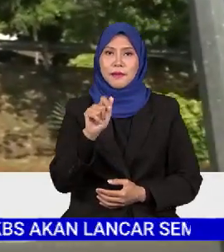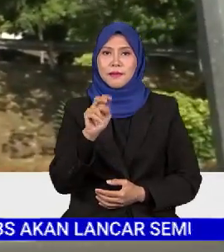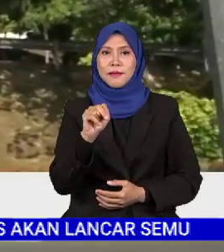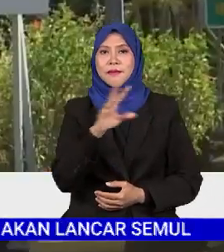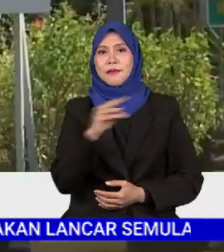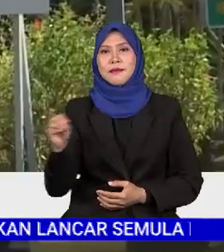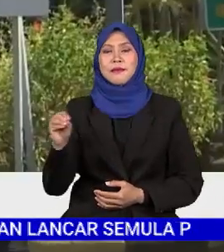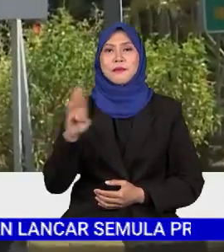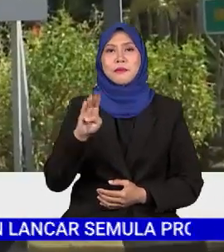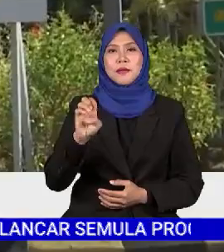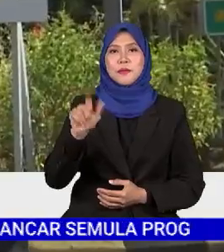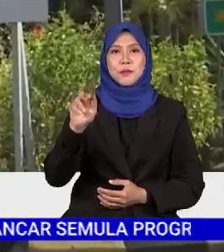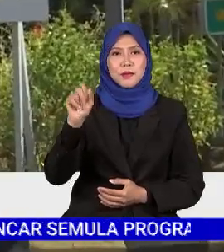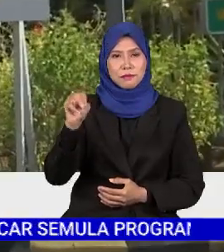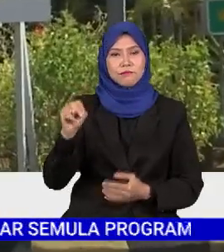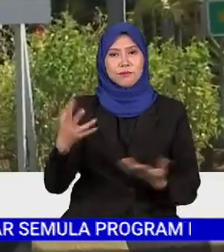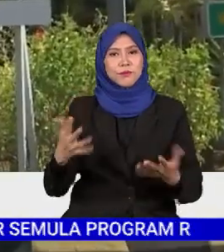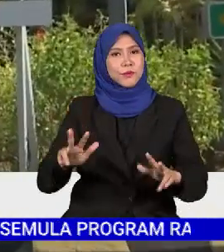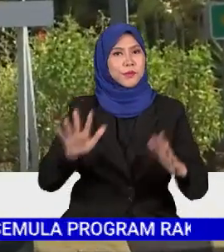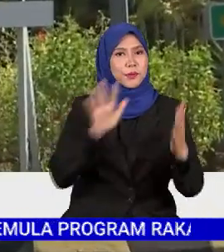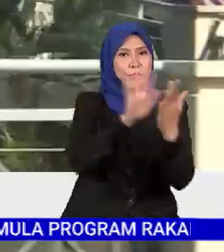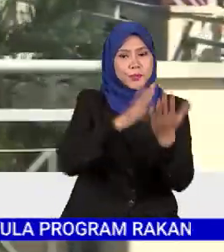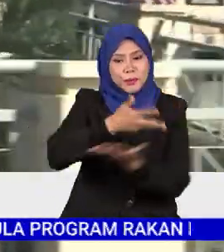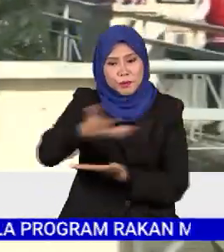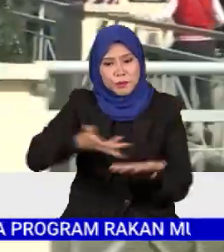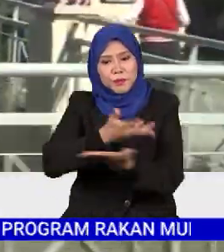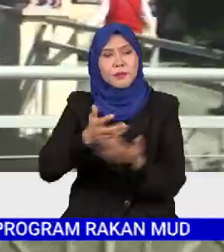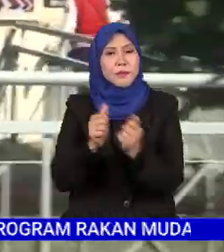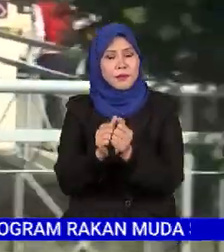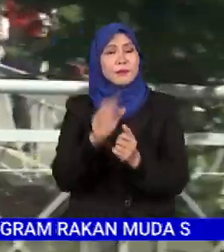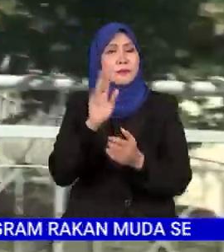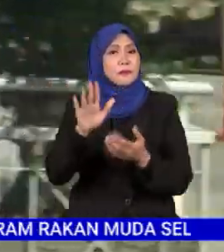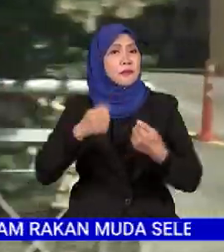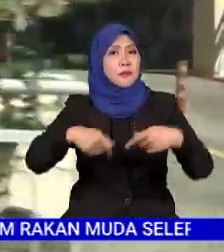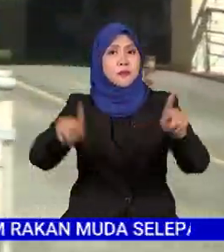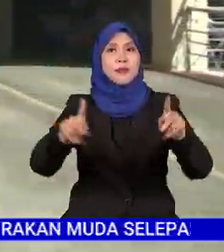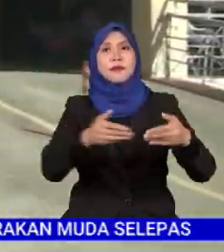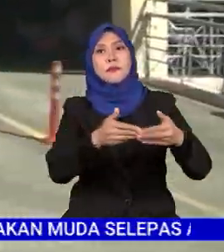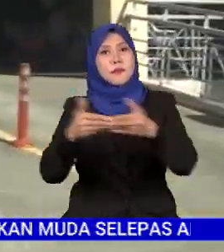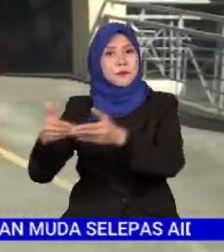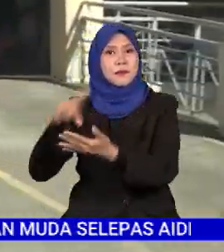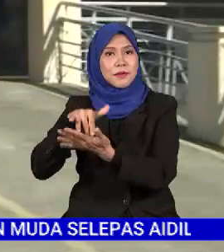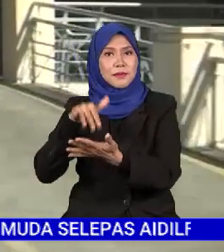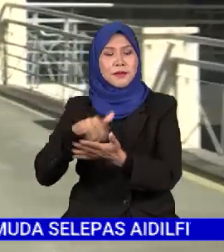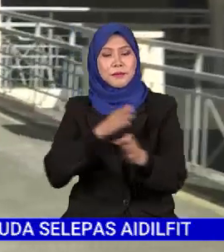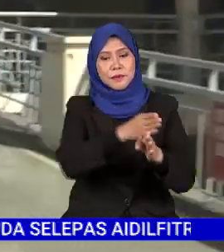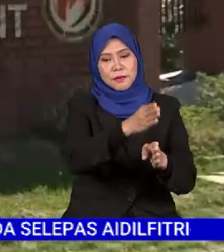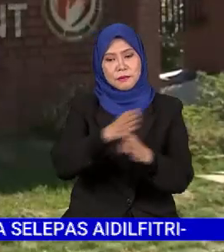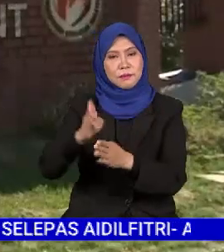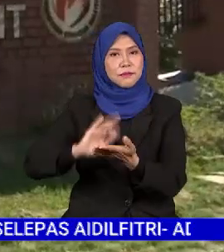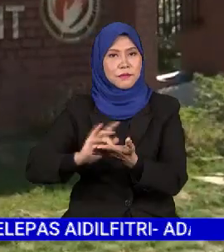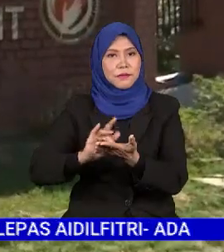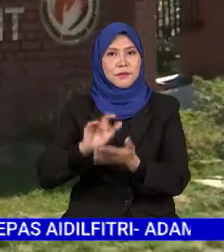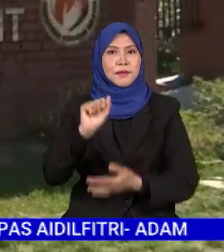dalam talian. Seminar ini bertujuan sebagai pendedahan kepada pegawai perubatan berhubung peluang lanjutan pengajian dalam bidang